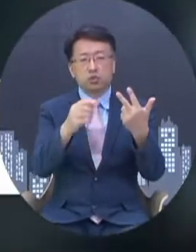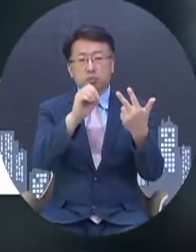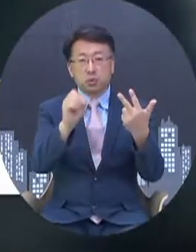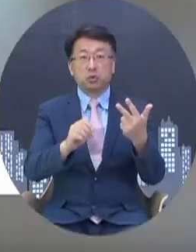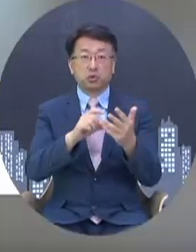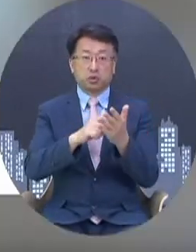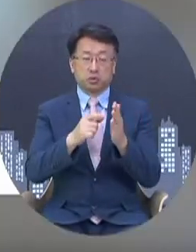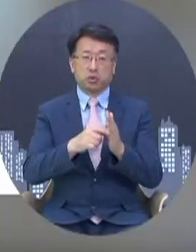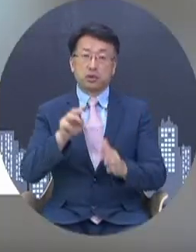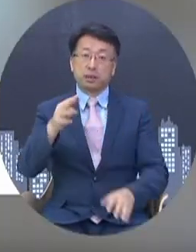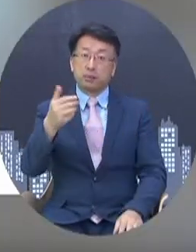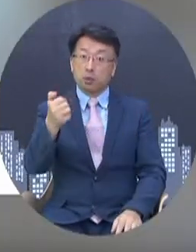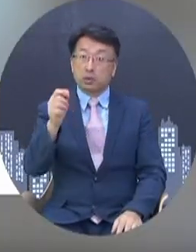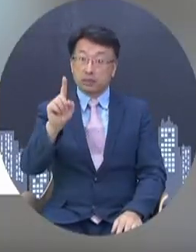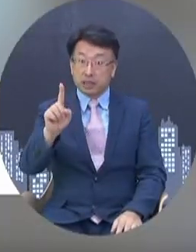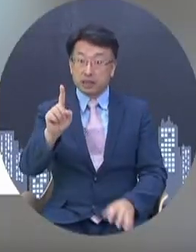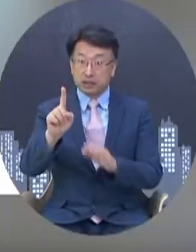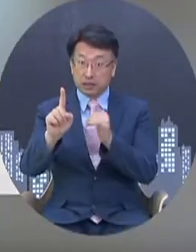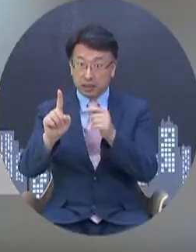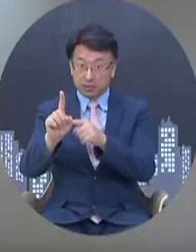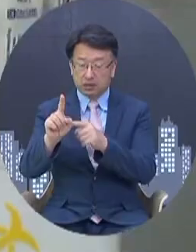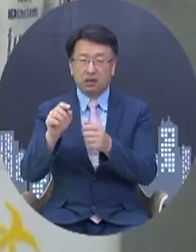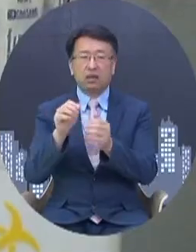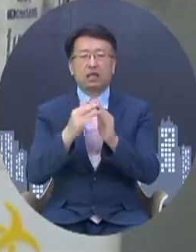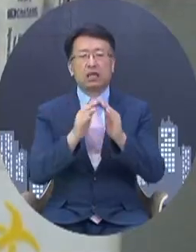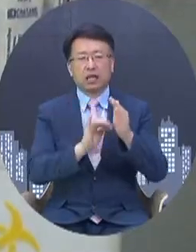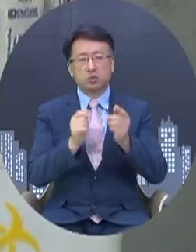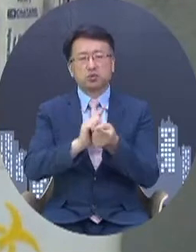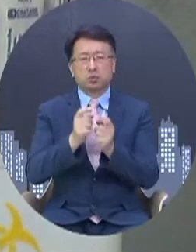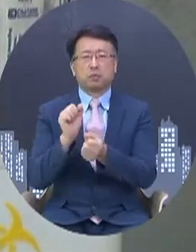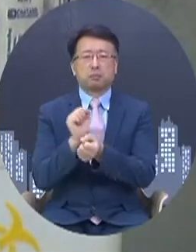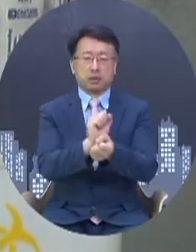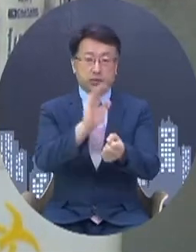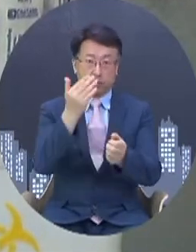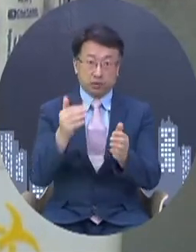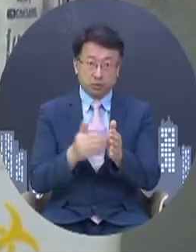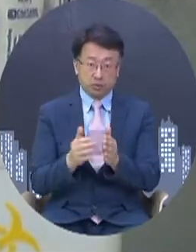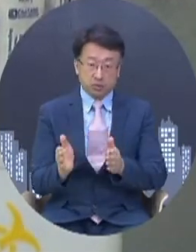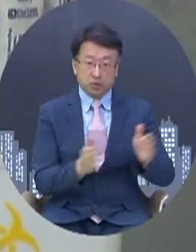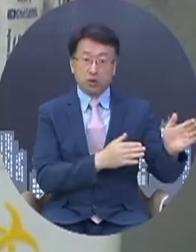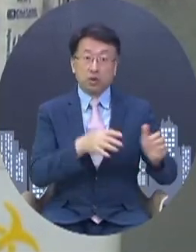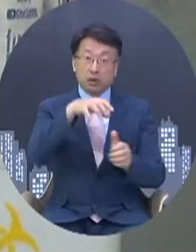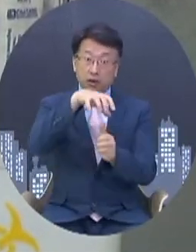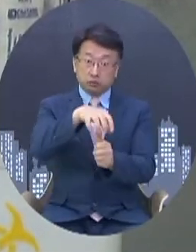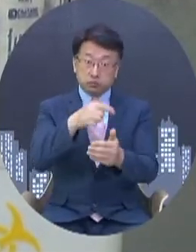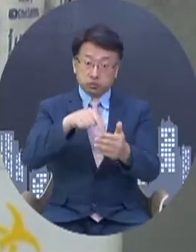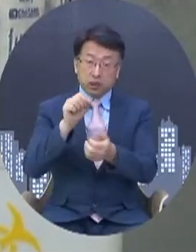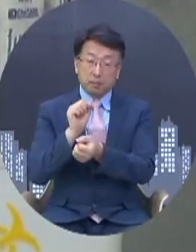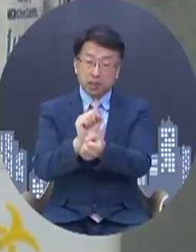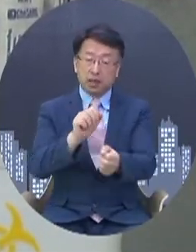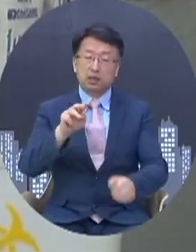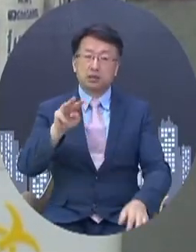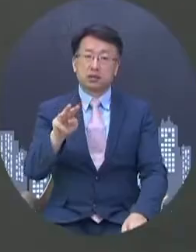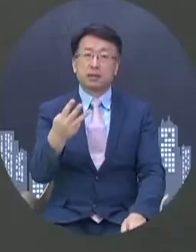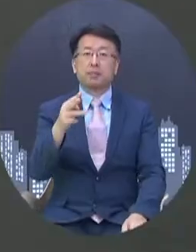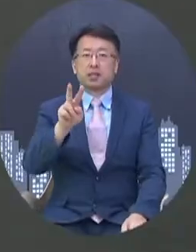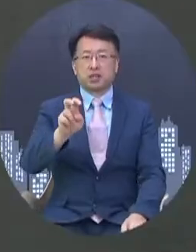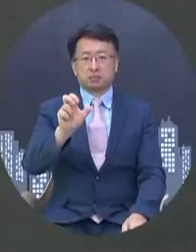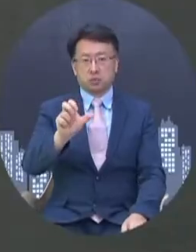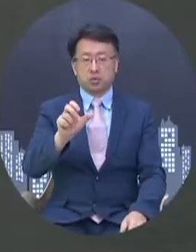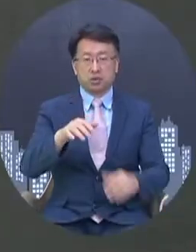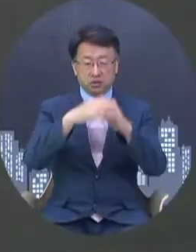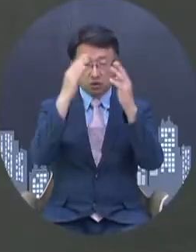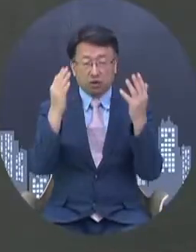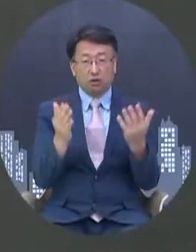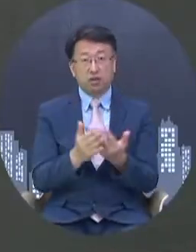27.6%인 351명이 가족 간 접촉에 의해서입니다. 또 격리 중 확진자 수는 325명으로